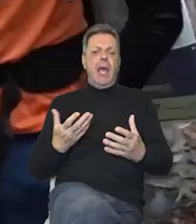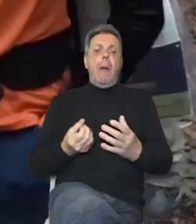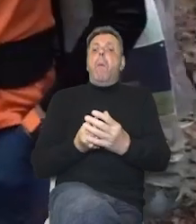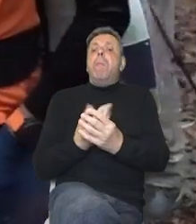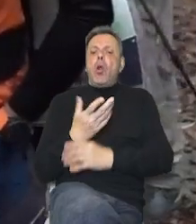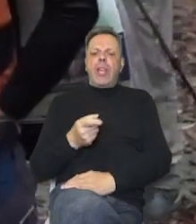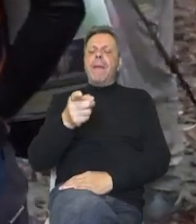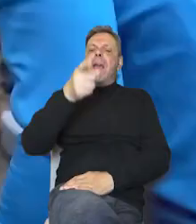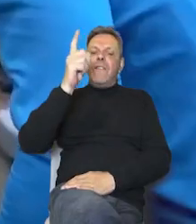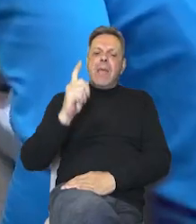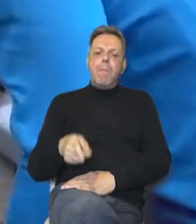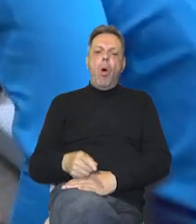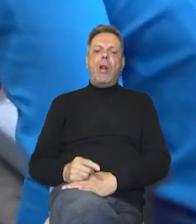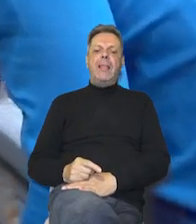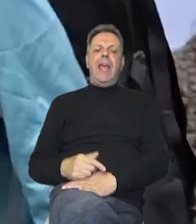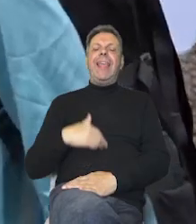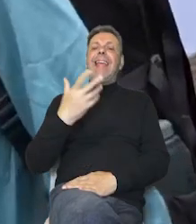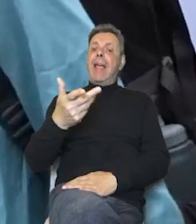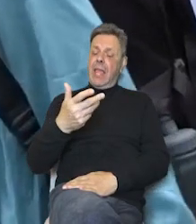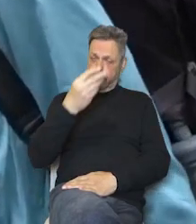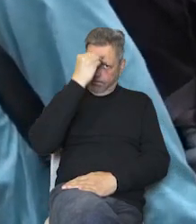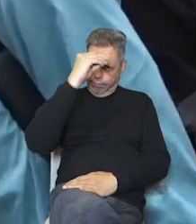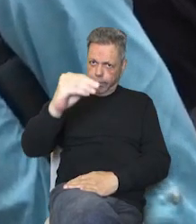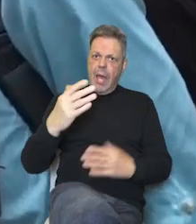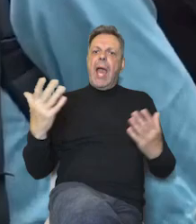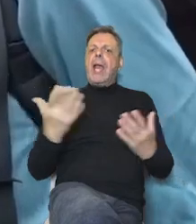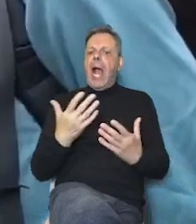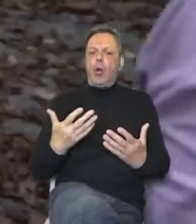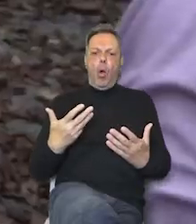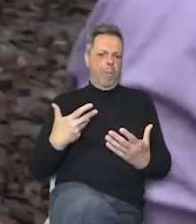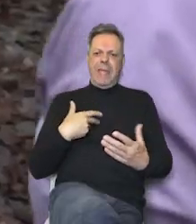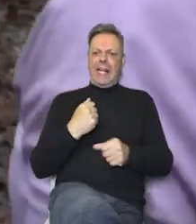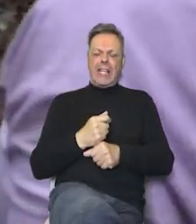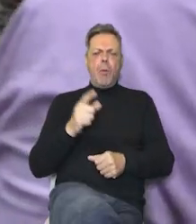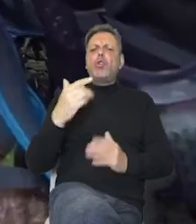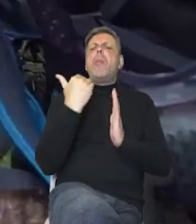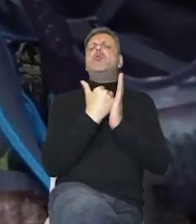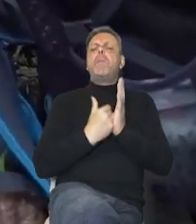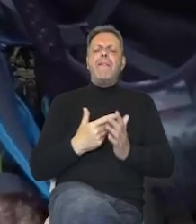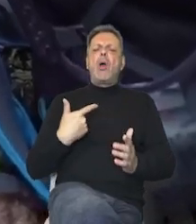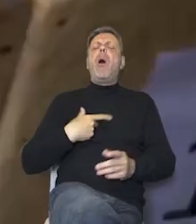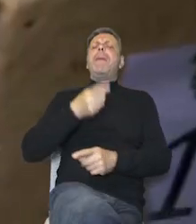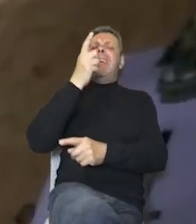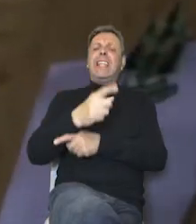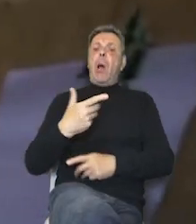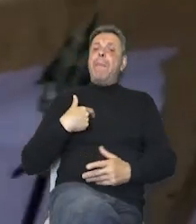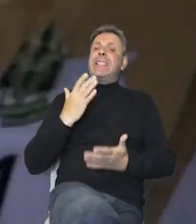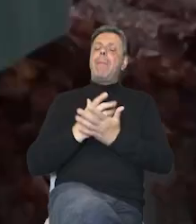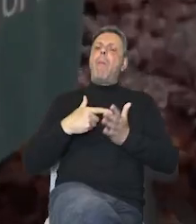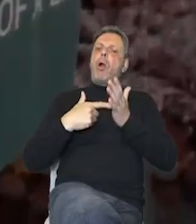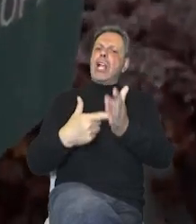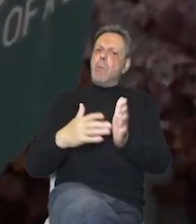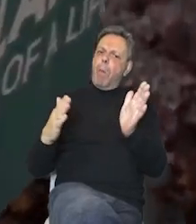pogotovo, morate jednostavno svima dati do znanja na koji način funkcioniramo. Nisu to pravila koje mi sad diktiramo, nego mi pokazujemo